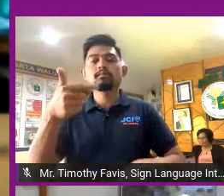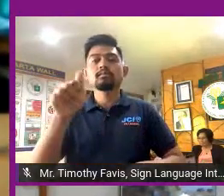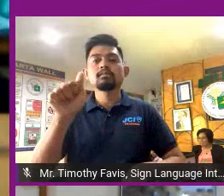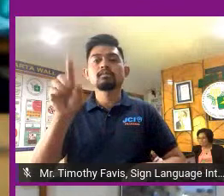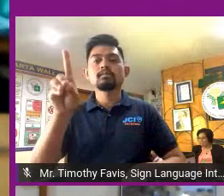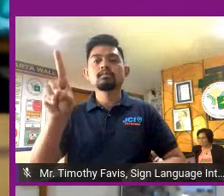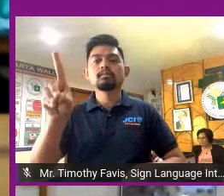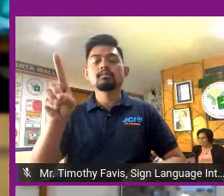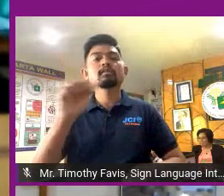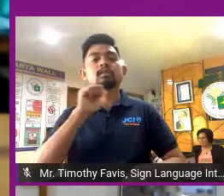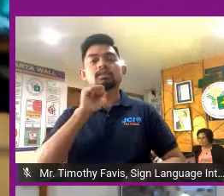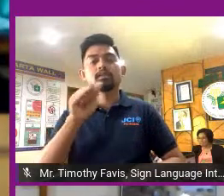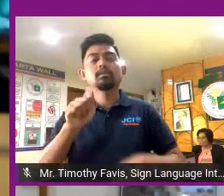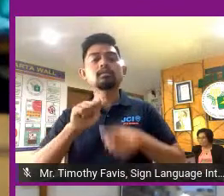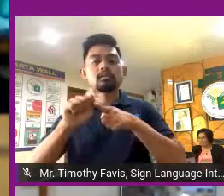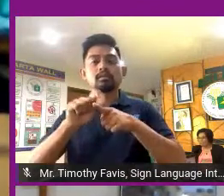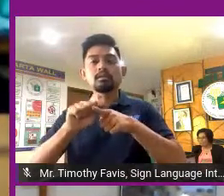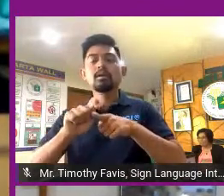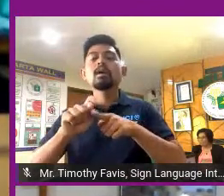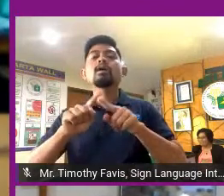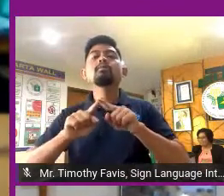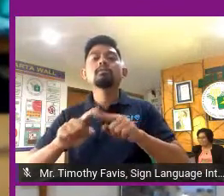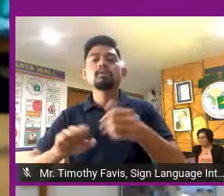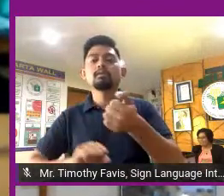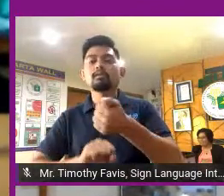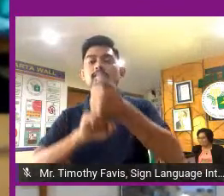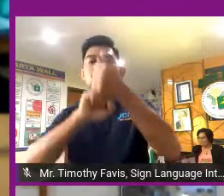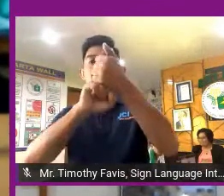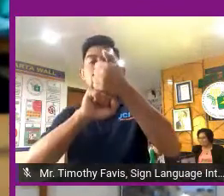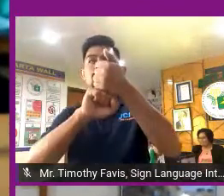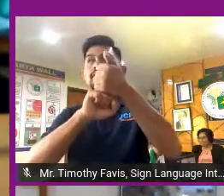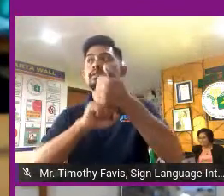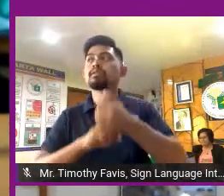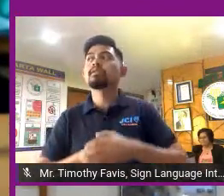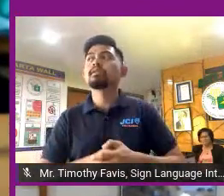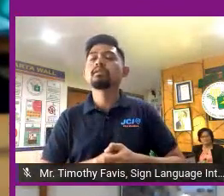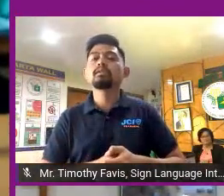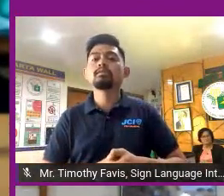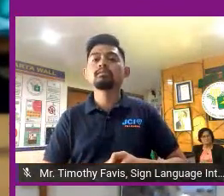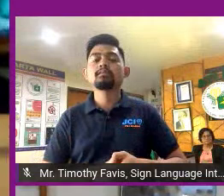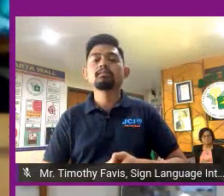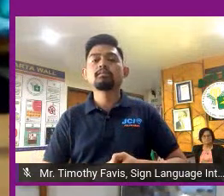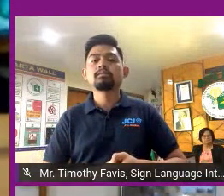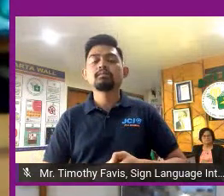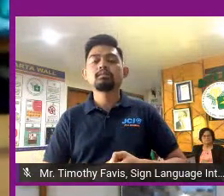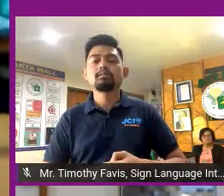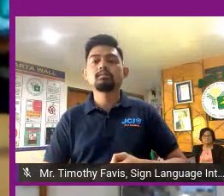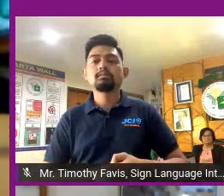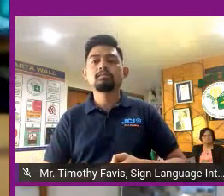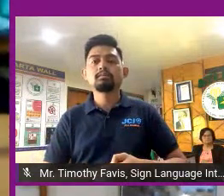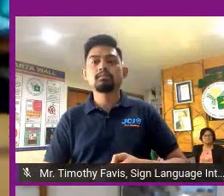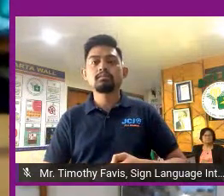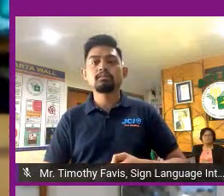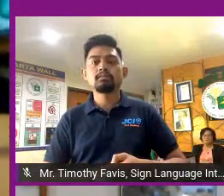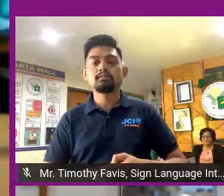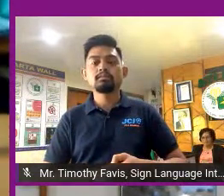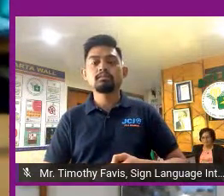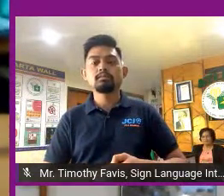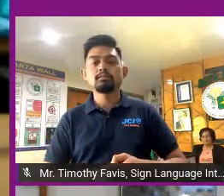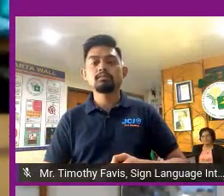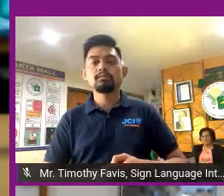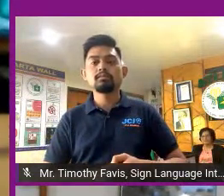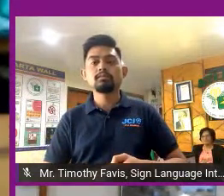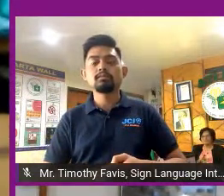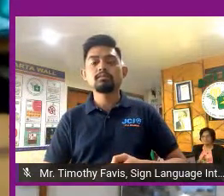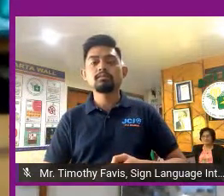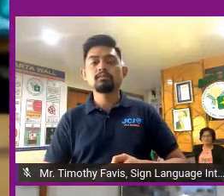should not only be trained but also supported on their platforms. Otherwise, it will be as good for nothing.